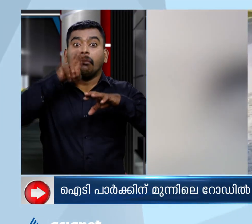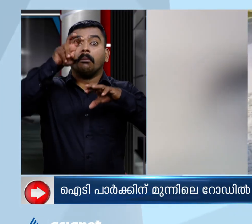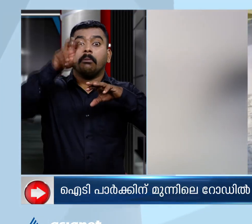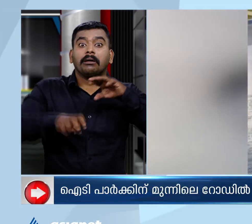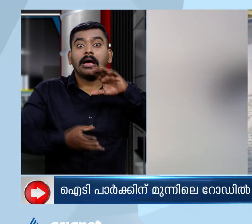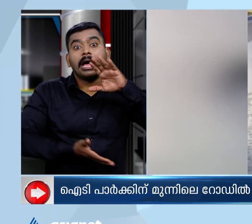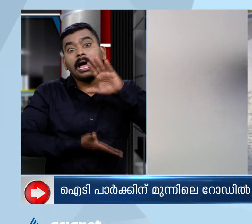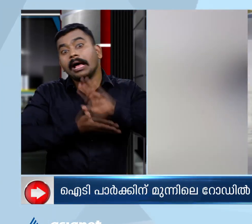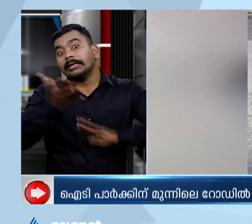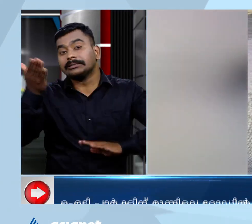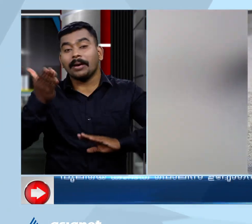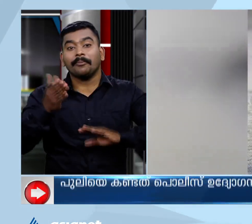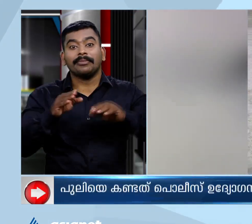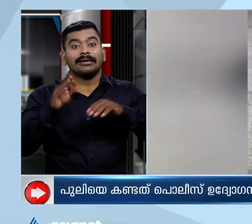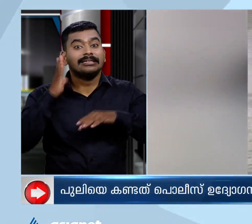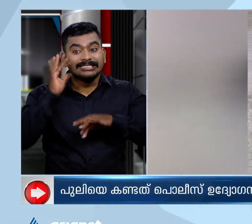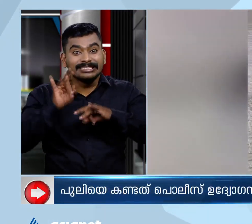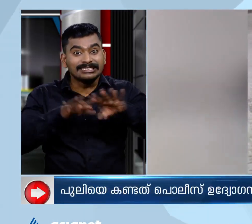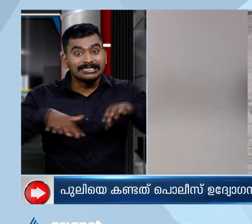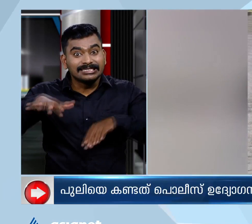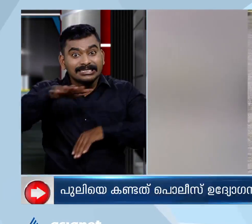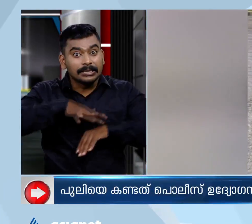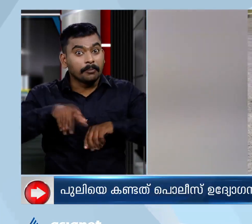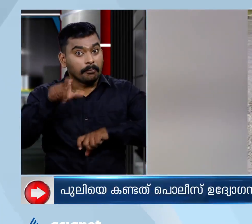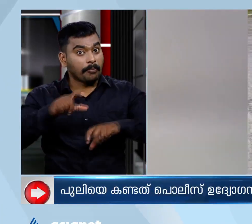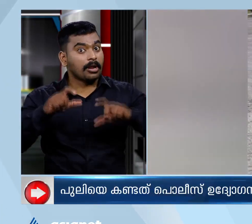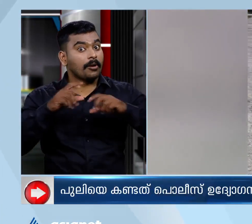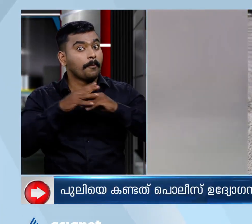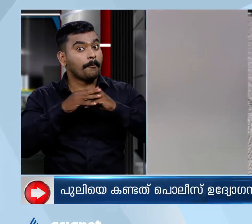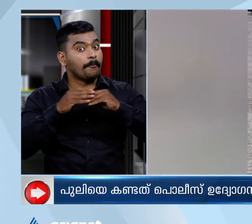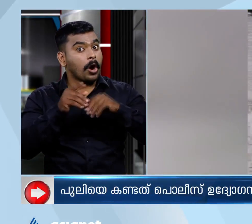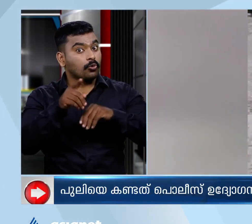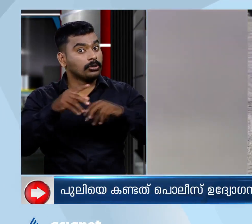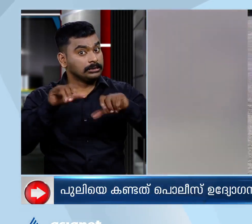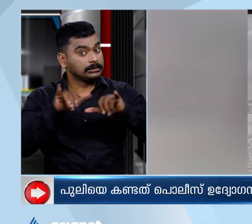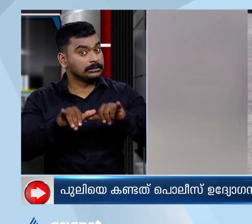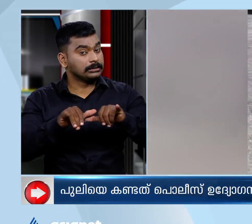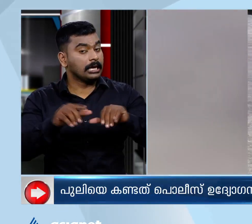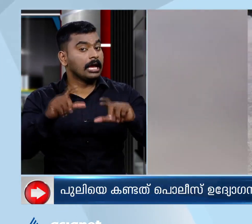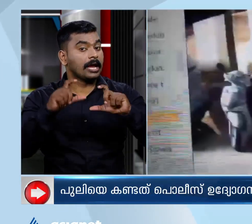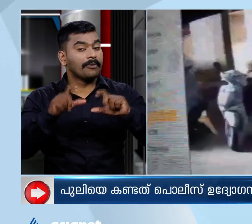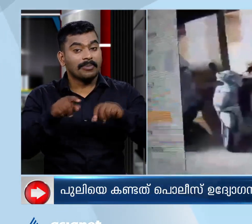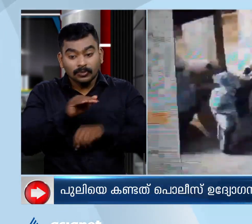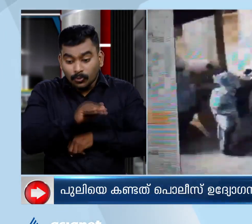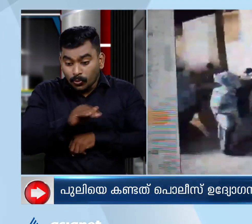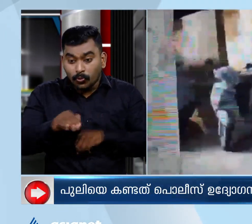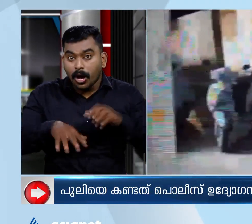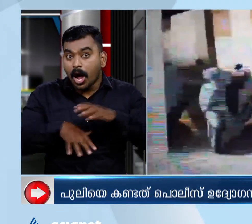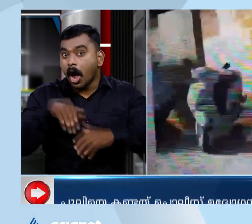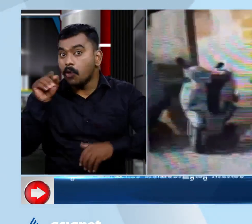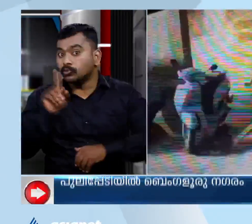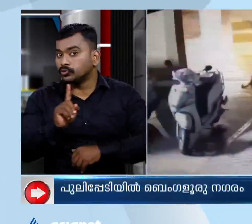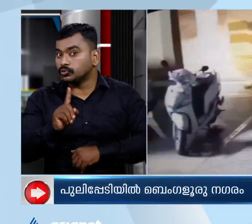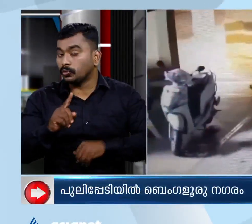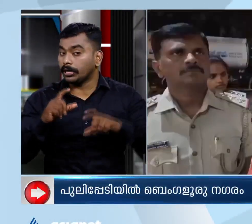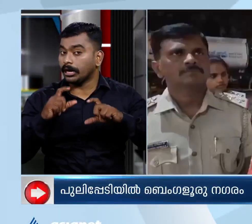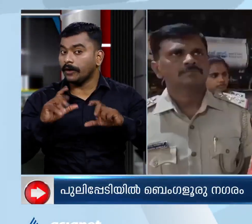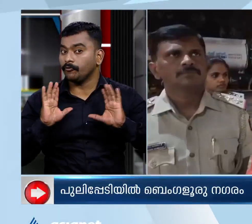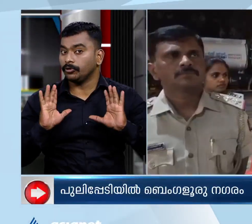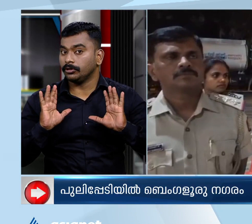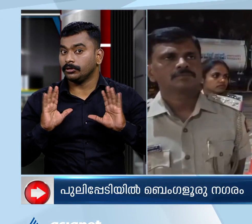വനം വകുപ്പിന്റെ നിഗമനം. രാത്രി യാത്രക്കാർ ശ്രദ്ധിക്കണമെന്നും കൊച്ചുകുട്ടികളെ പകലും ഒറ്റയ്ക്ക് പുറത്തുവിടരുതെന്നും വനം വകുപ്പ് കർശന നിർദ്ദേശം